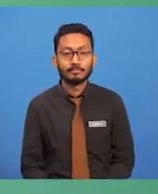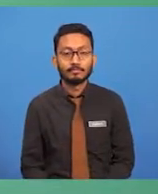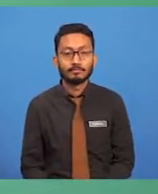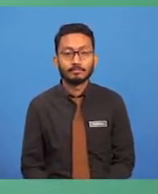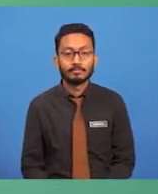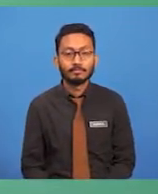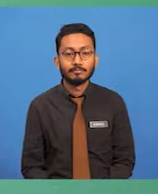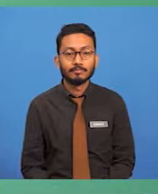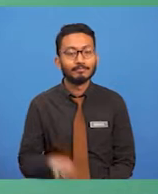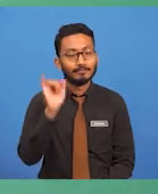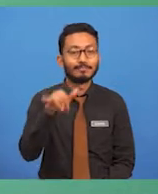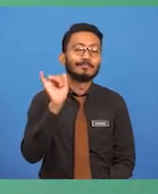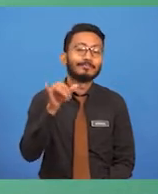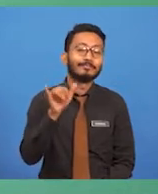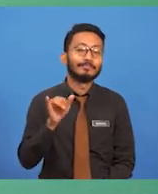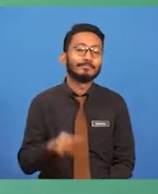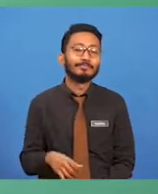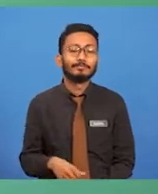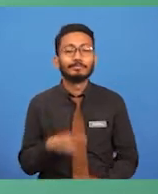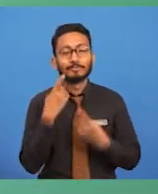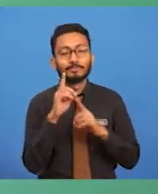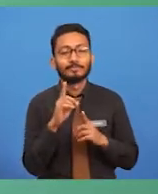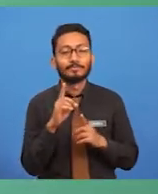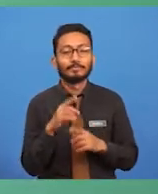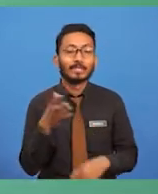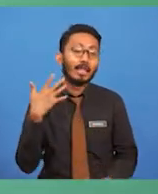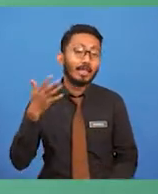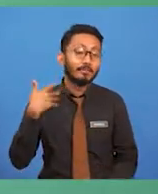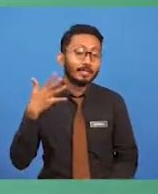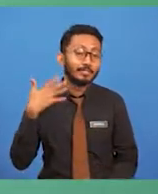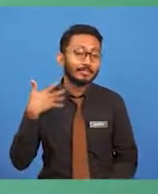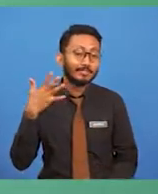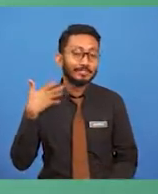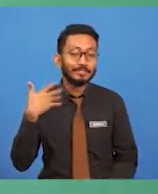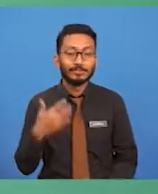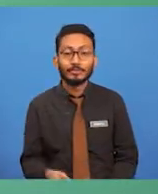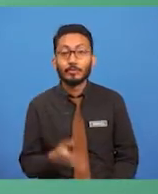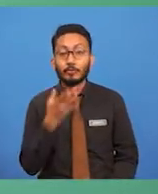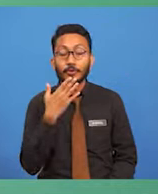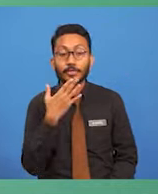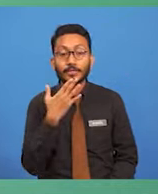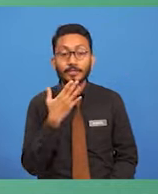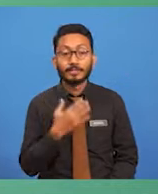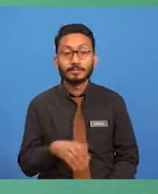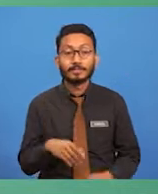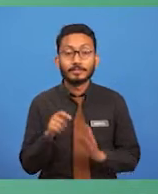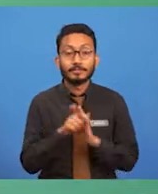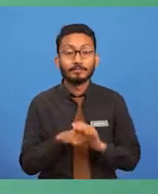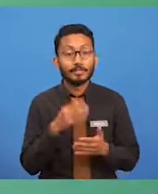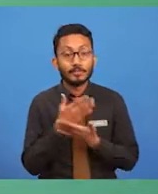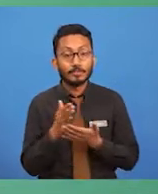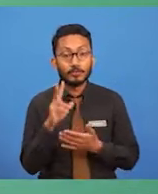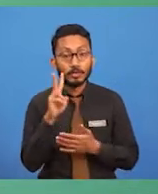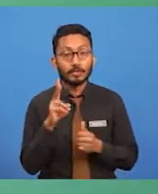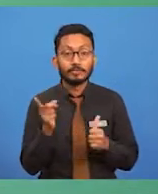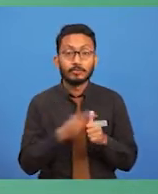Ya, tepat sekali, panas. Warna boleh dibahagi kepada dua, iaitu